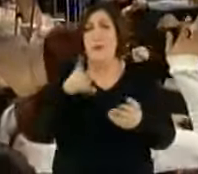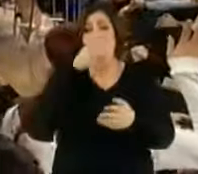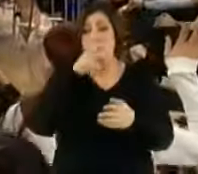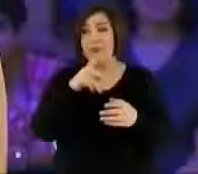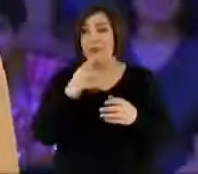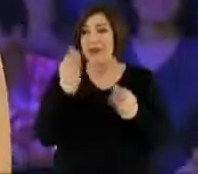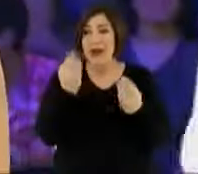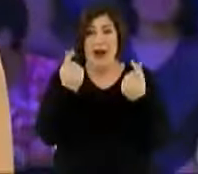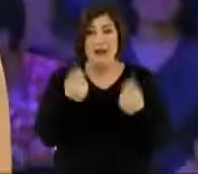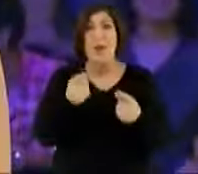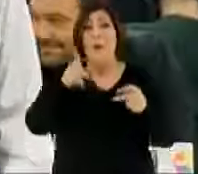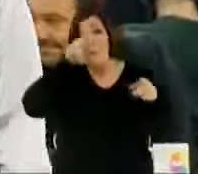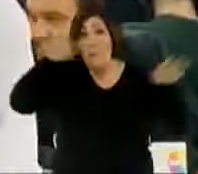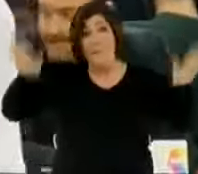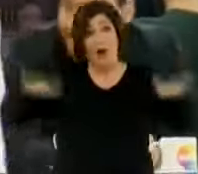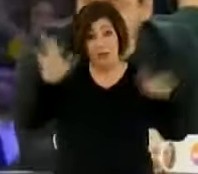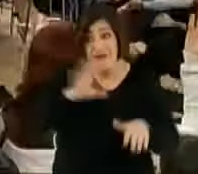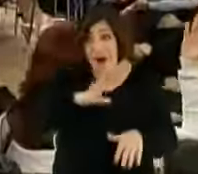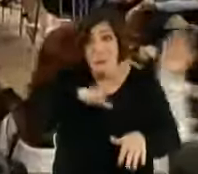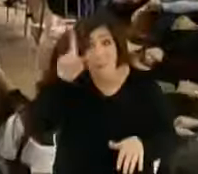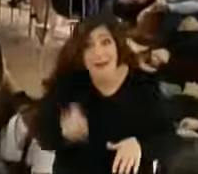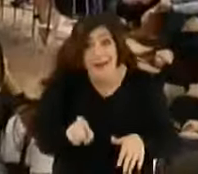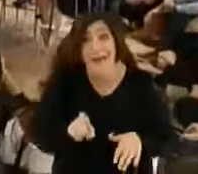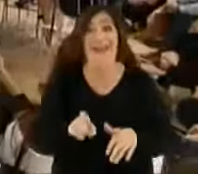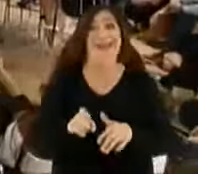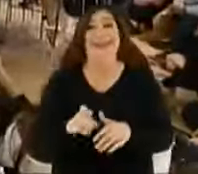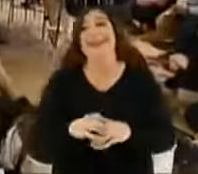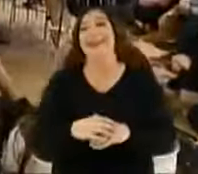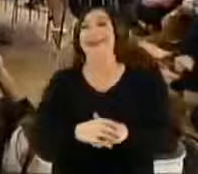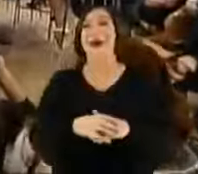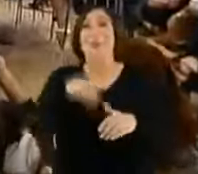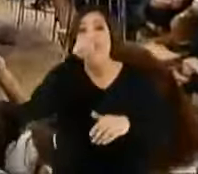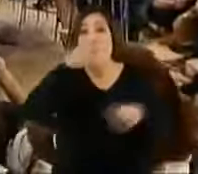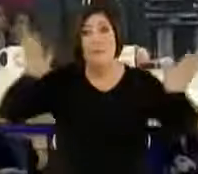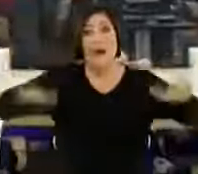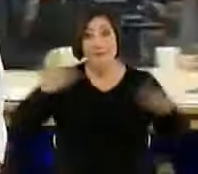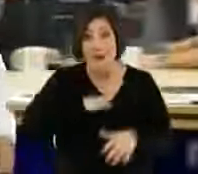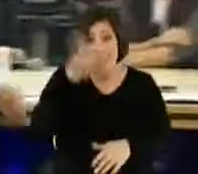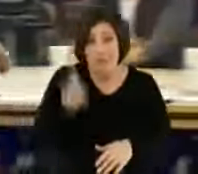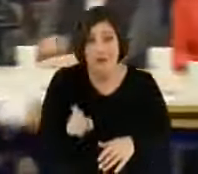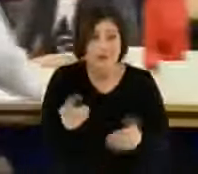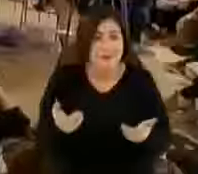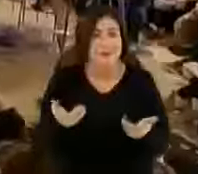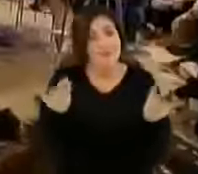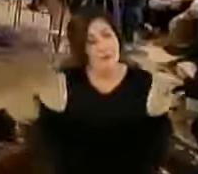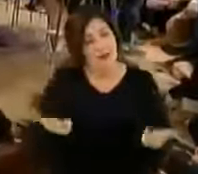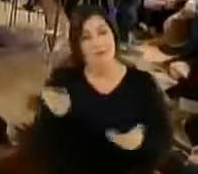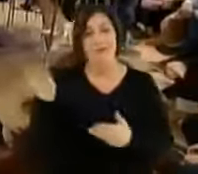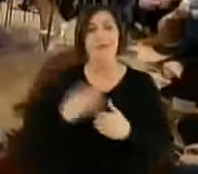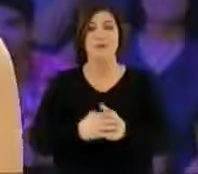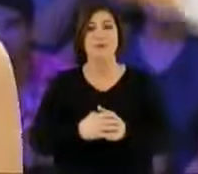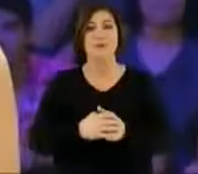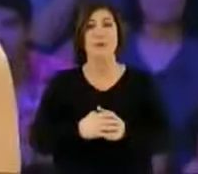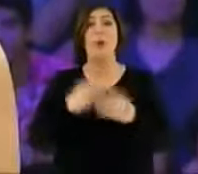Martılara. Ne kadar az? Martı kaldı mı? Martı kaldı mı? Martı var mı? Evet. Peki.